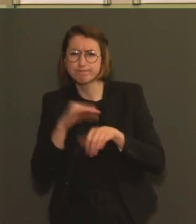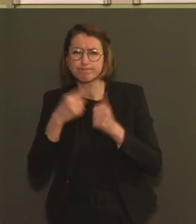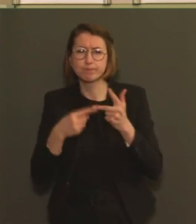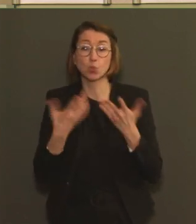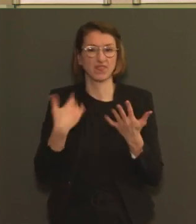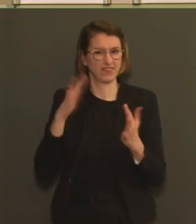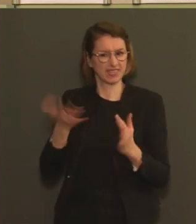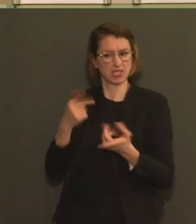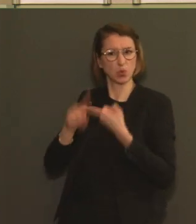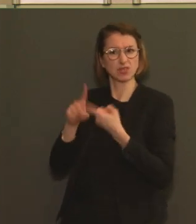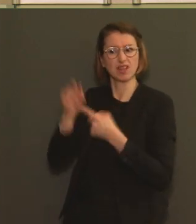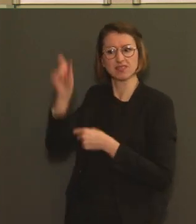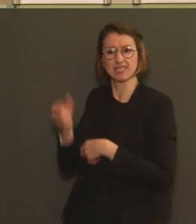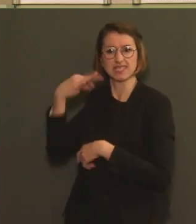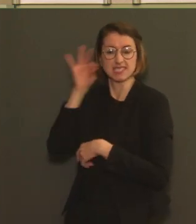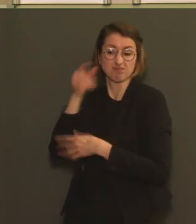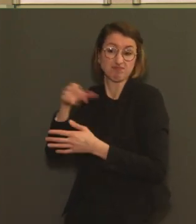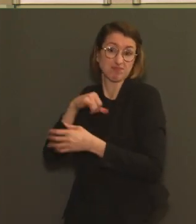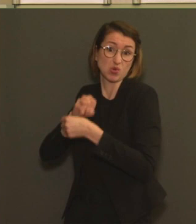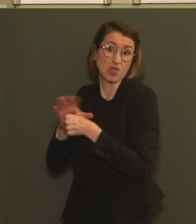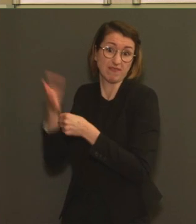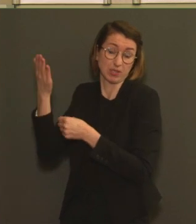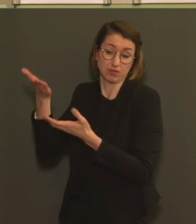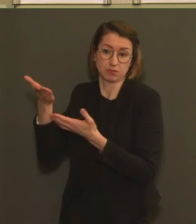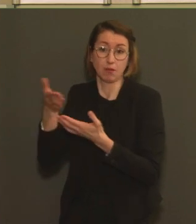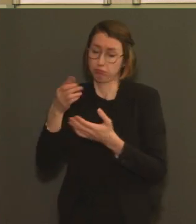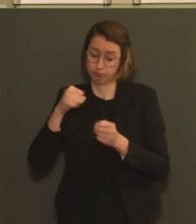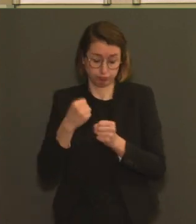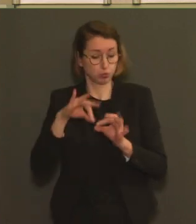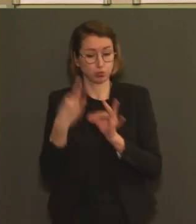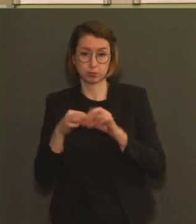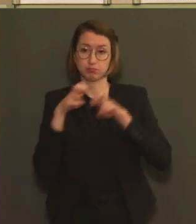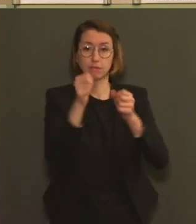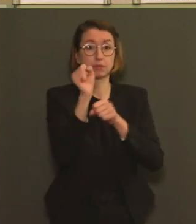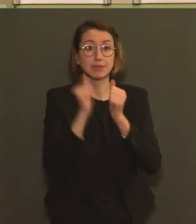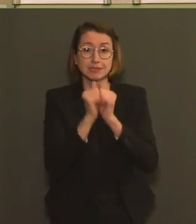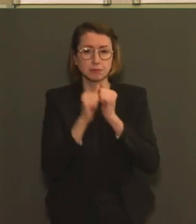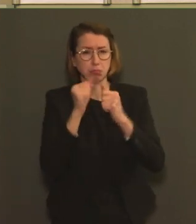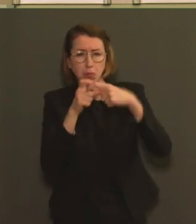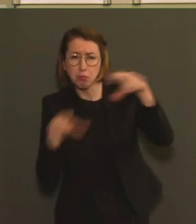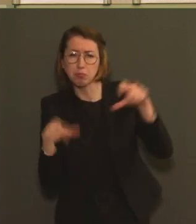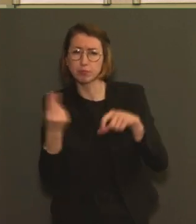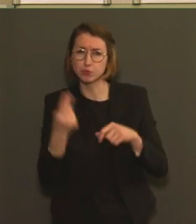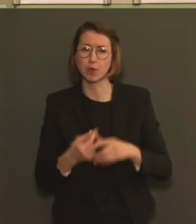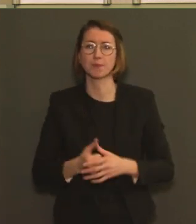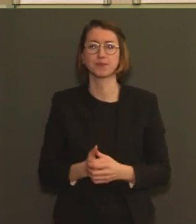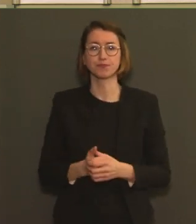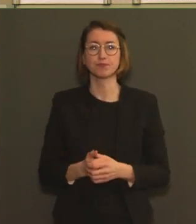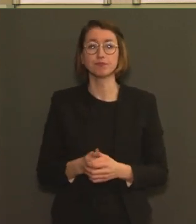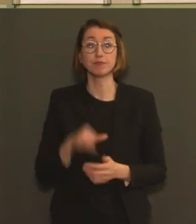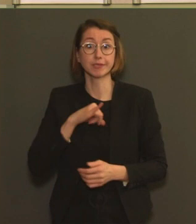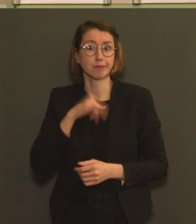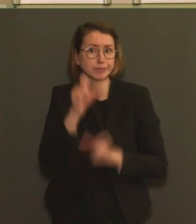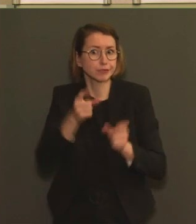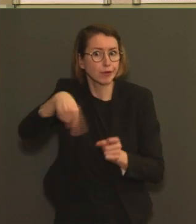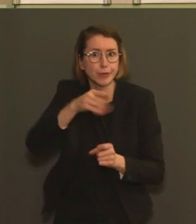effectivement un contact à haut risque. Ceci simplifie, entre autres, pour les personnes qui n'ont pas de médecin traitant et qui ne sont pas dépistées